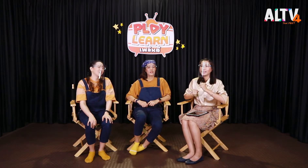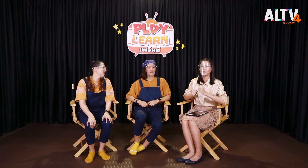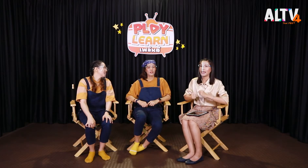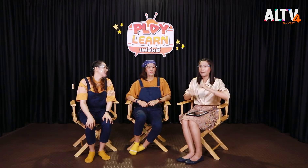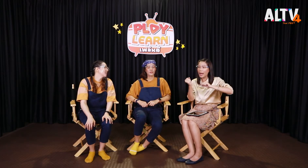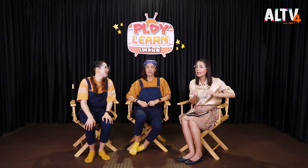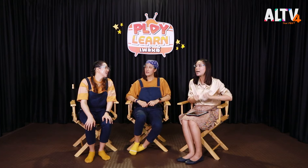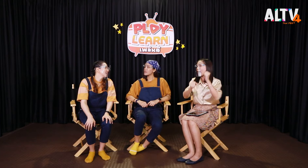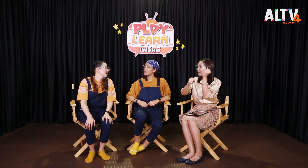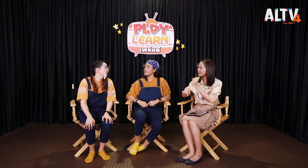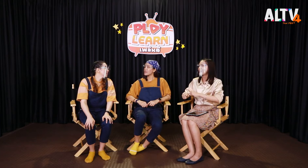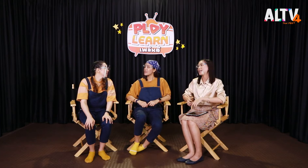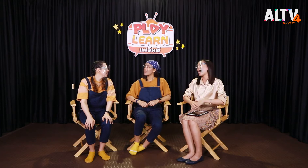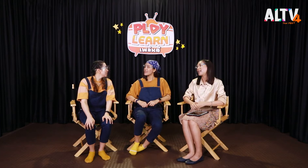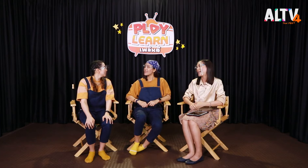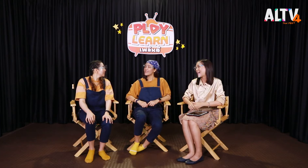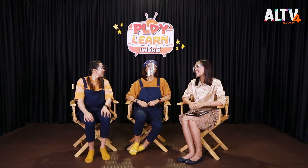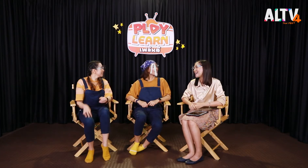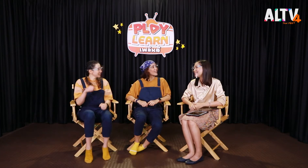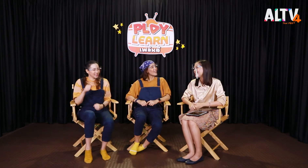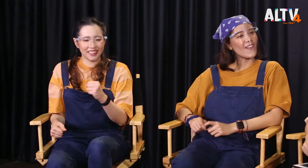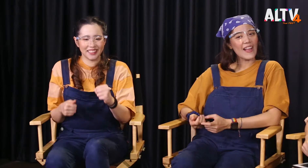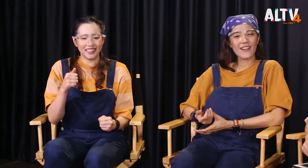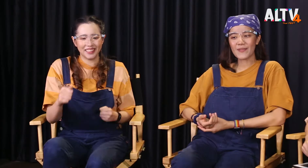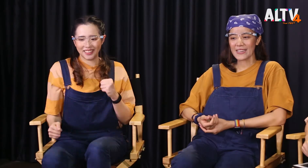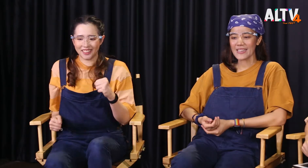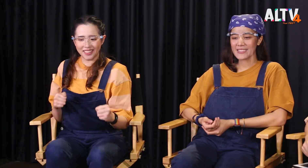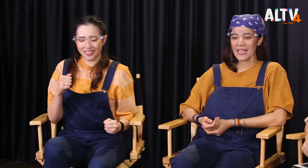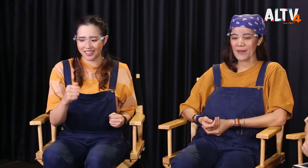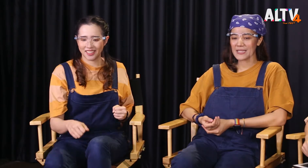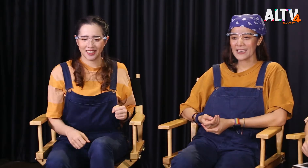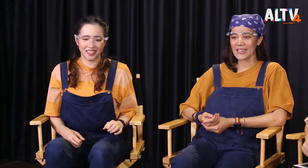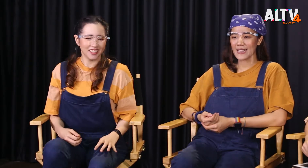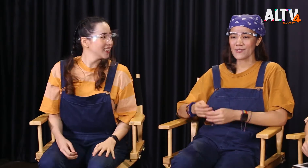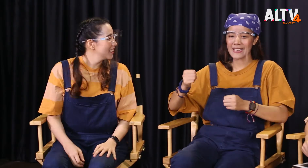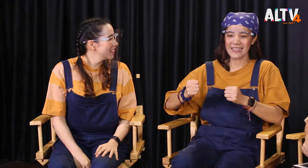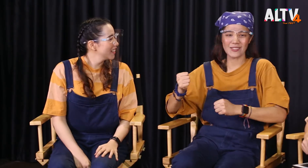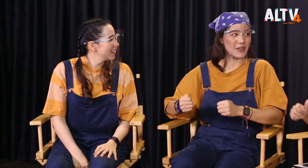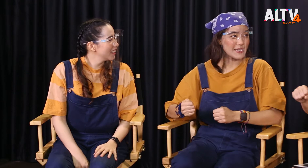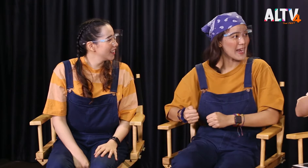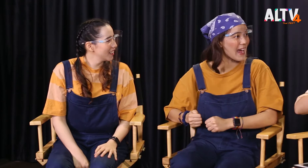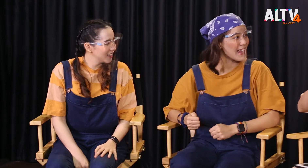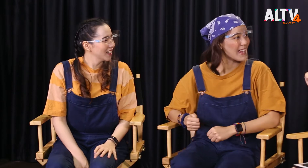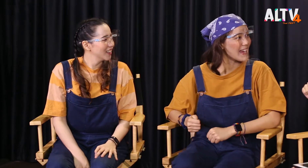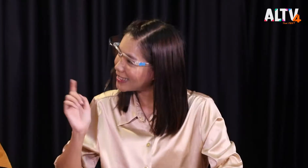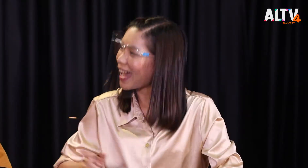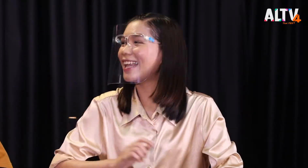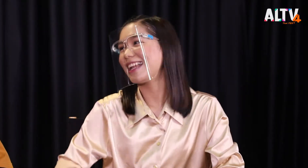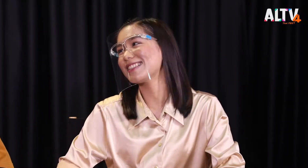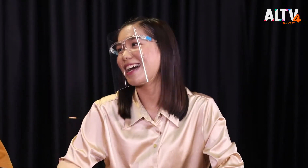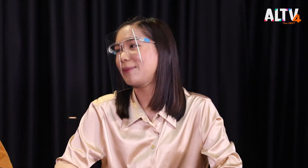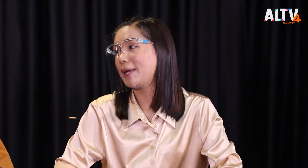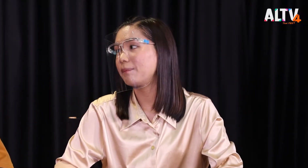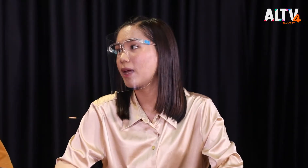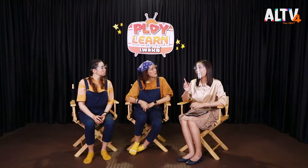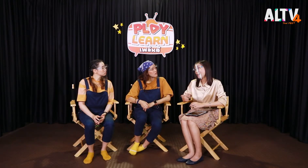กิ้งหรือการพายเรือการปั่นจักรยานอะไรอย่างเงี้ยจ้ะ แอโรบิกนี่ใช่แบบที่เขาเต้นกันในสวนใช่ไหมคะ ใช่แล้ว